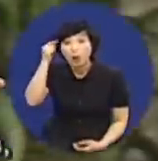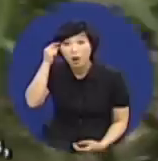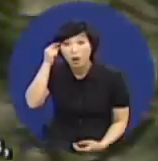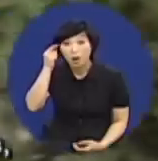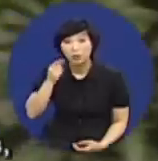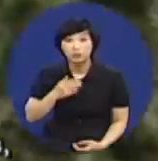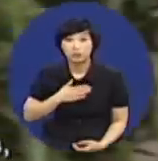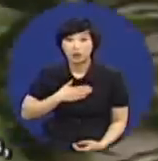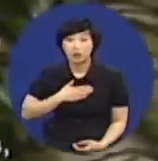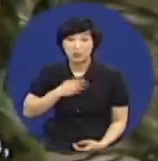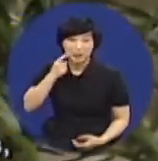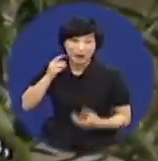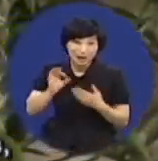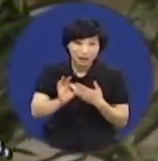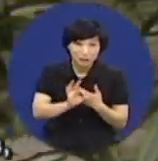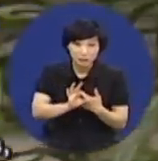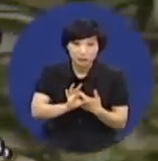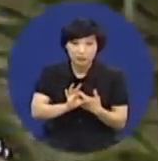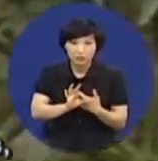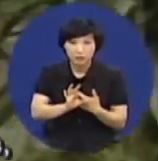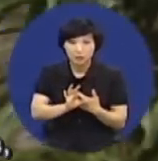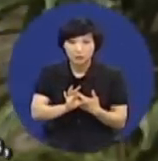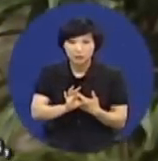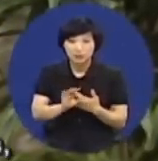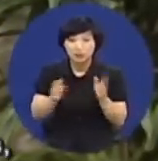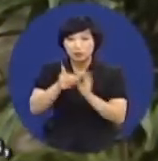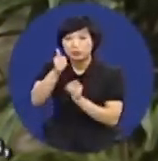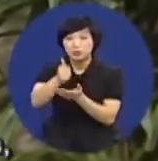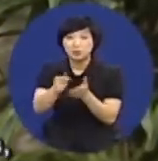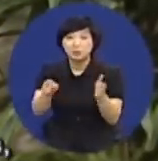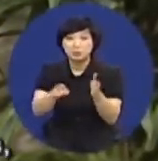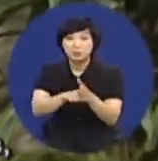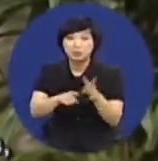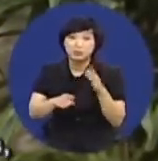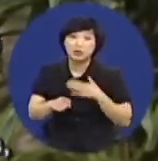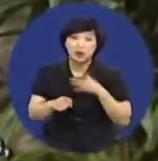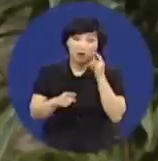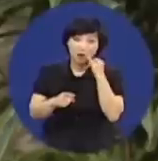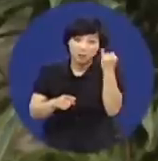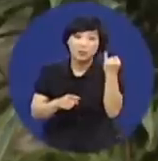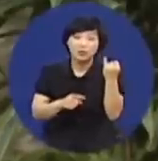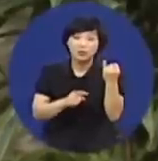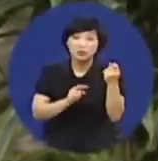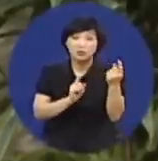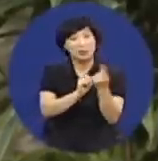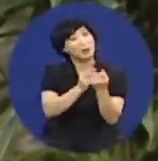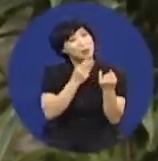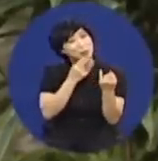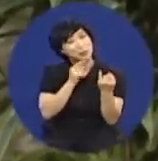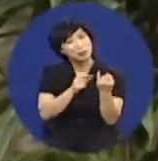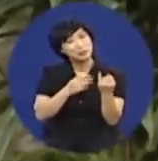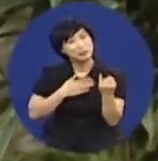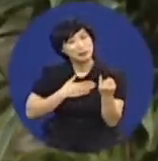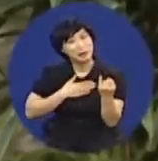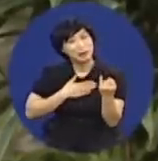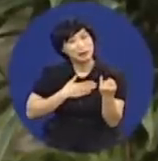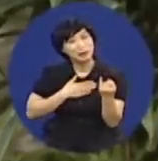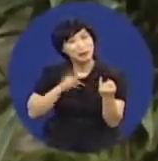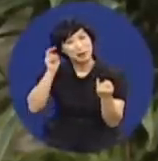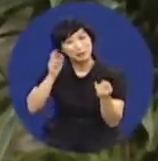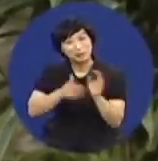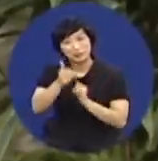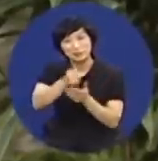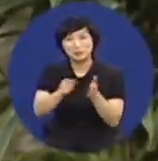なぜならば、私がもしイエス様を信じる母に出会えなか